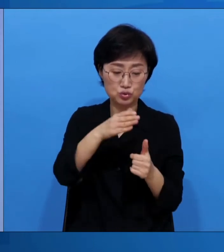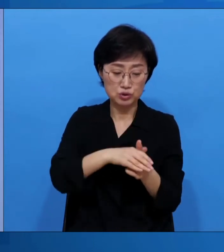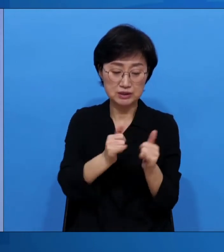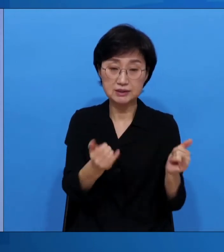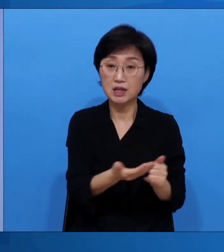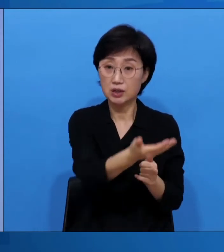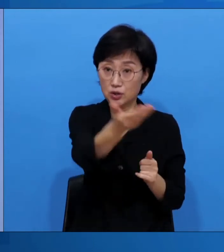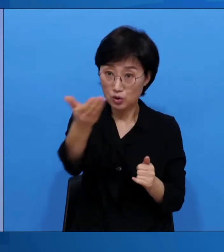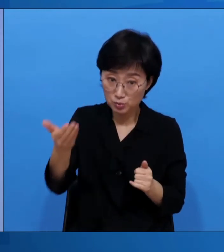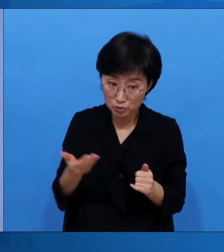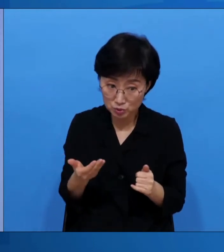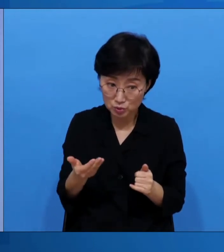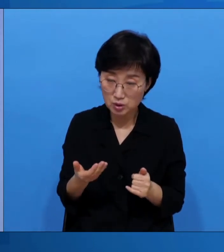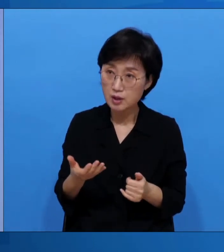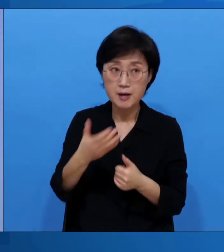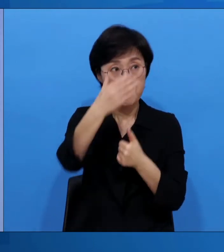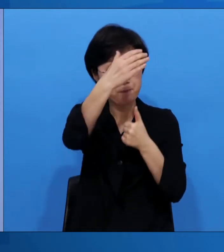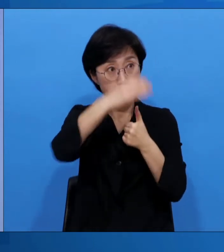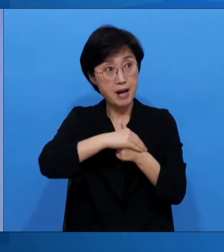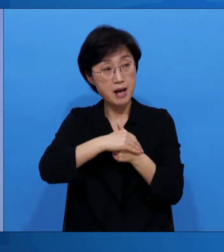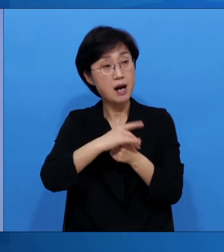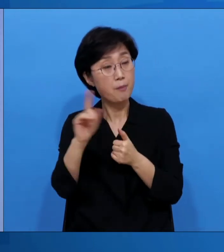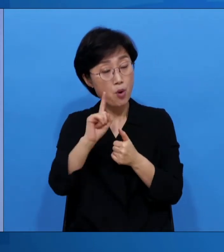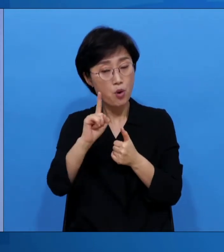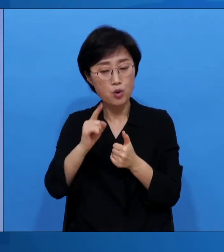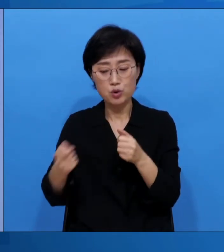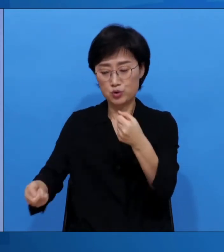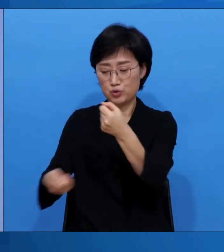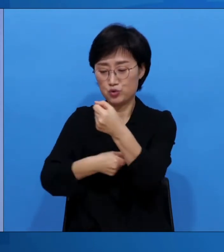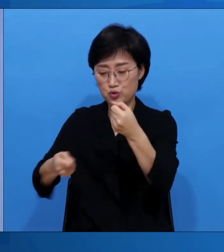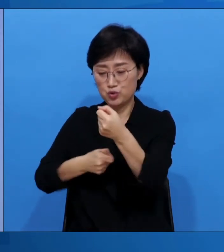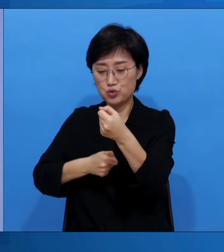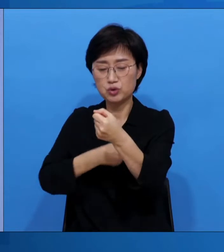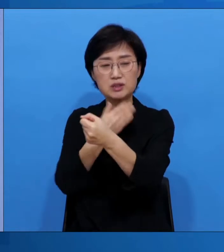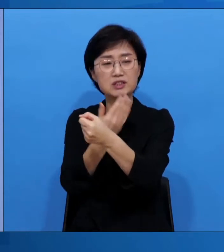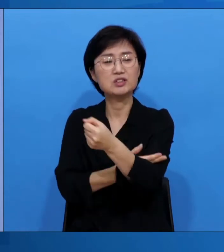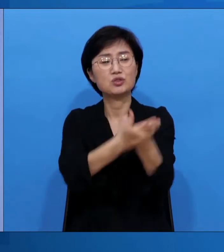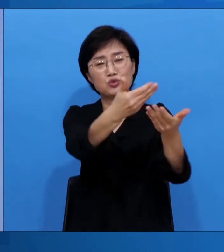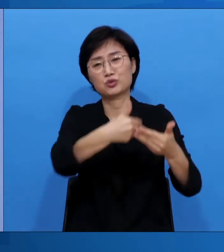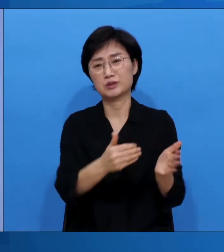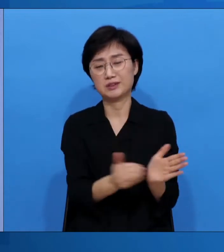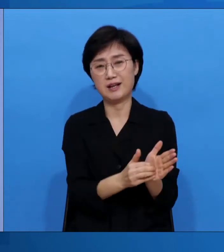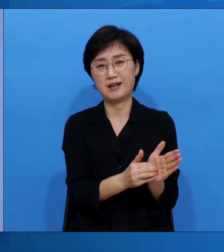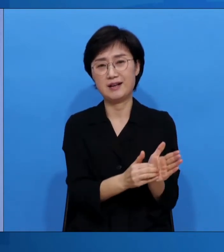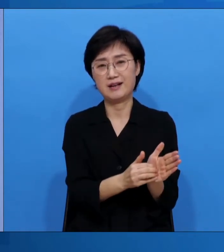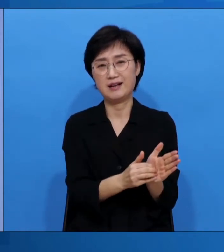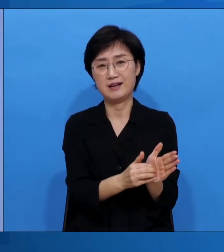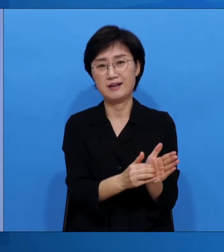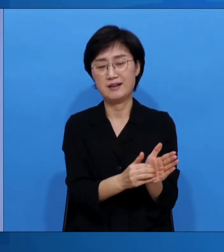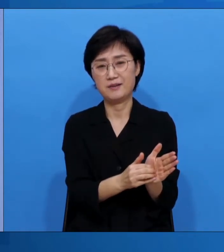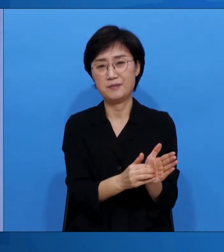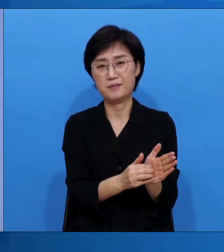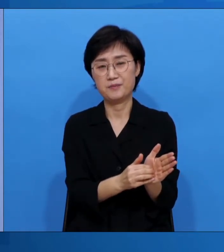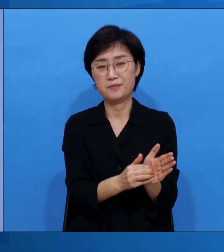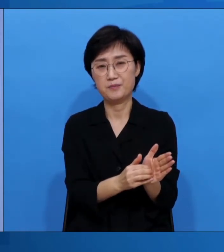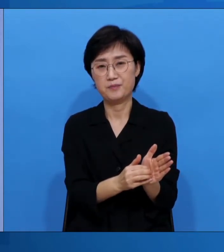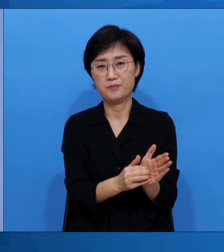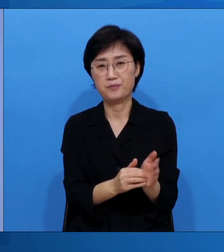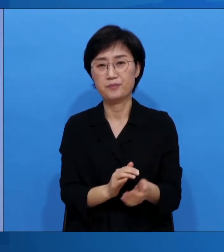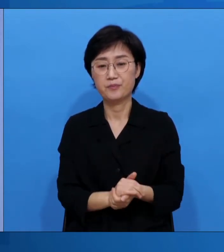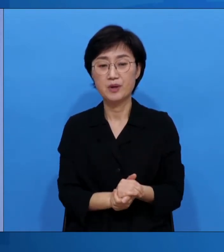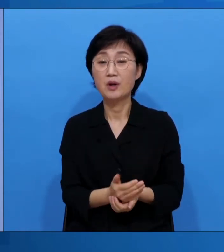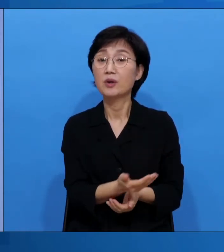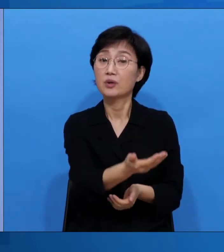추수할 능력을 주었다고. And to the church officers, God gave the power and the 현장입니다, authority 완전히. to harvest. 여러분에게